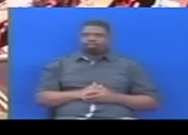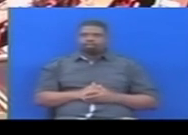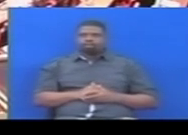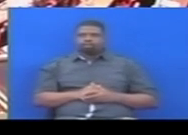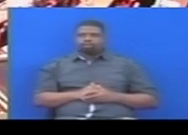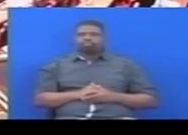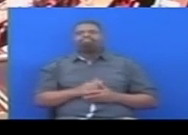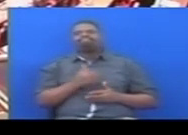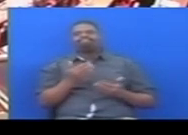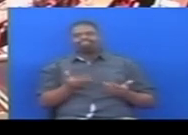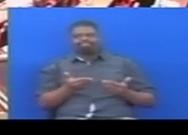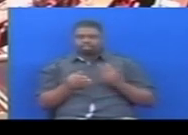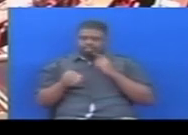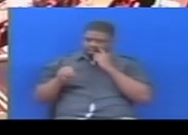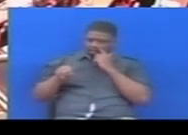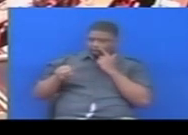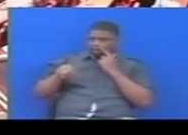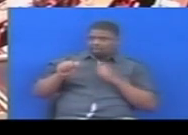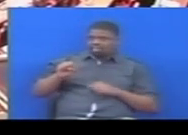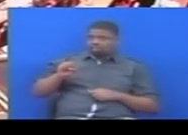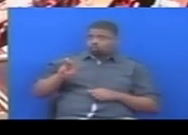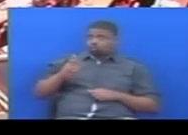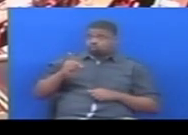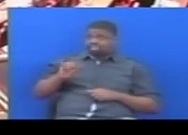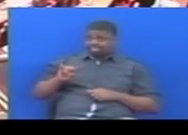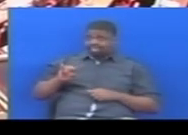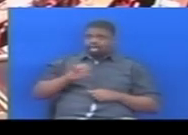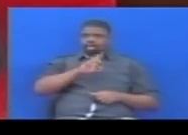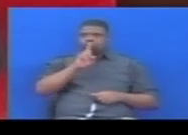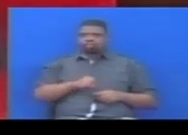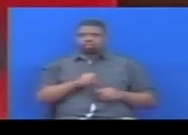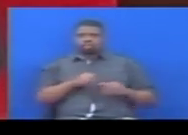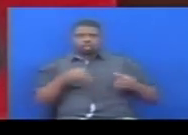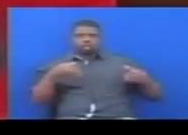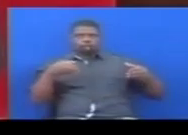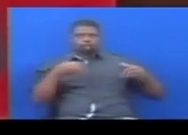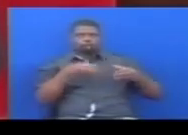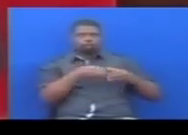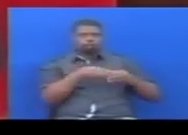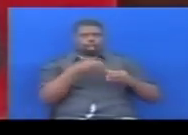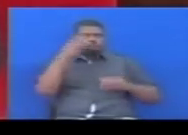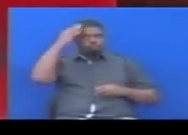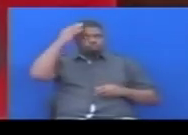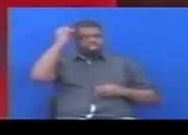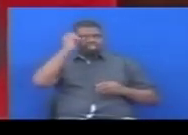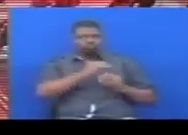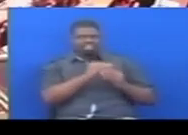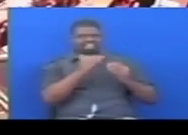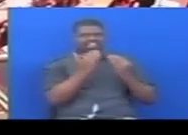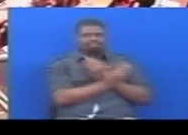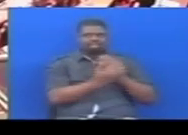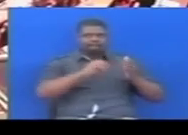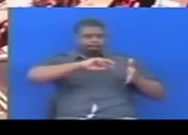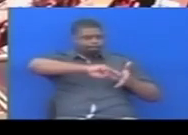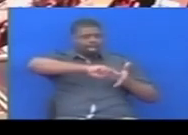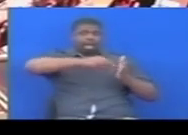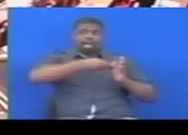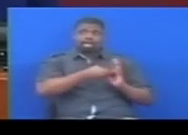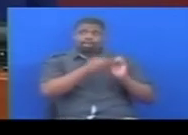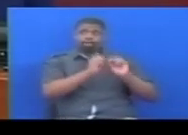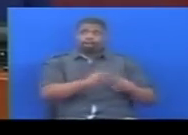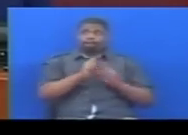Mheshimiwa Masudi Abdalla Salimu wa Mtambili anauliza, tume ya kudhibiti ukimwi TACAIDS ina mikakati mbalimbali ya kupunguza maambukizi mapya